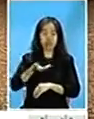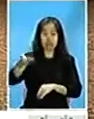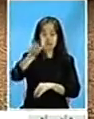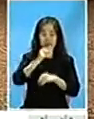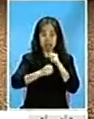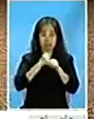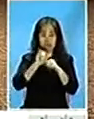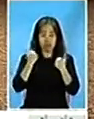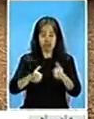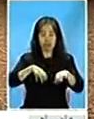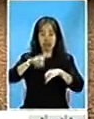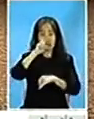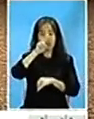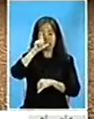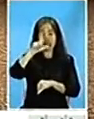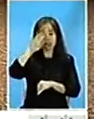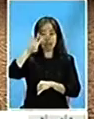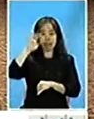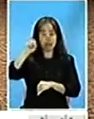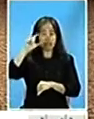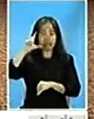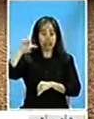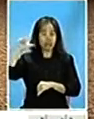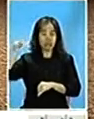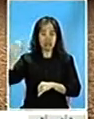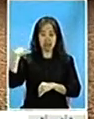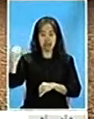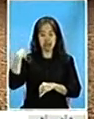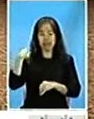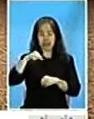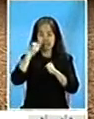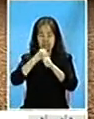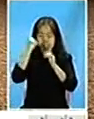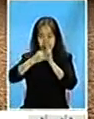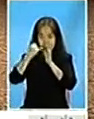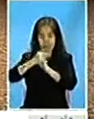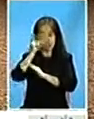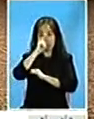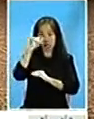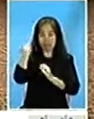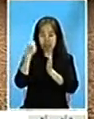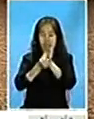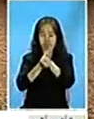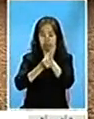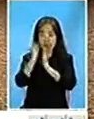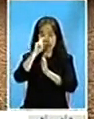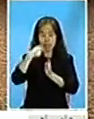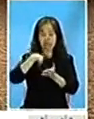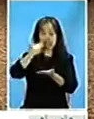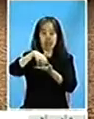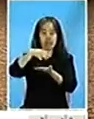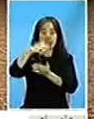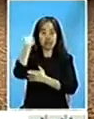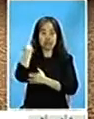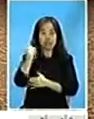นี้2,400,000,000 ล้านบาทนั้นมีจุดอ่อนอะไรบ้างนะคะเท่าที่ฉันเห็นแล้วก็ใช้เวลาจำกัดนะคะที่จะเล่าให้ฟังประเ